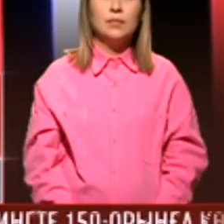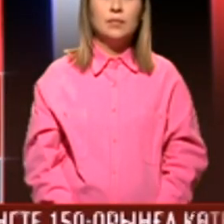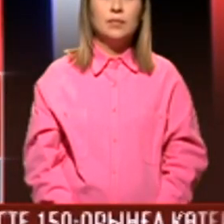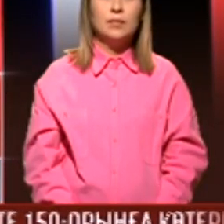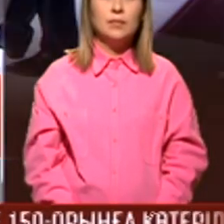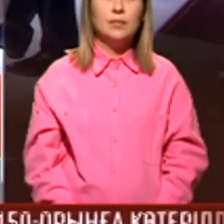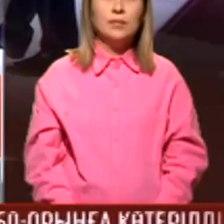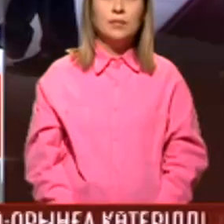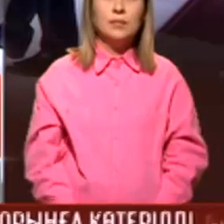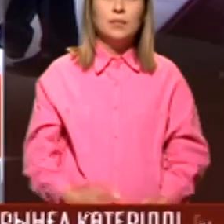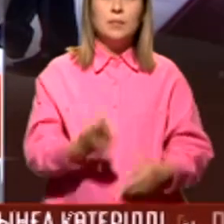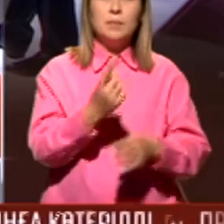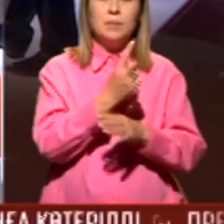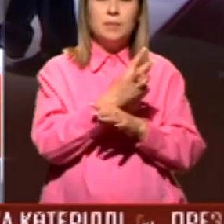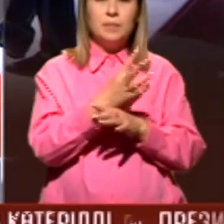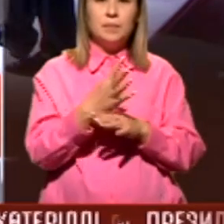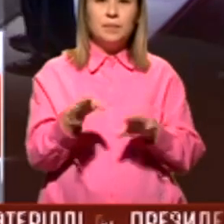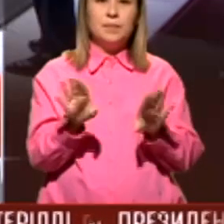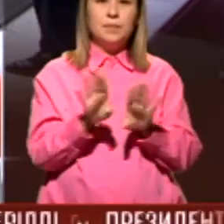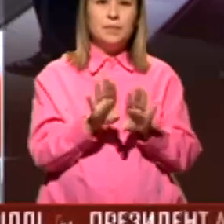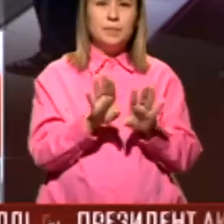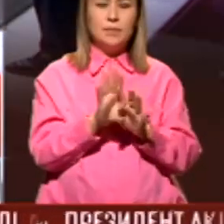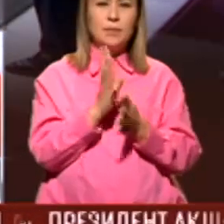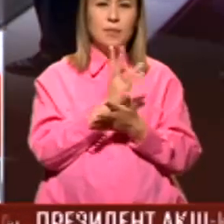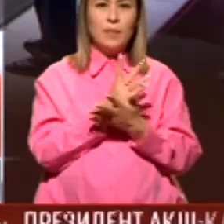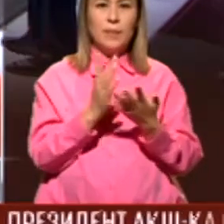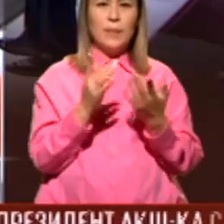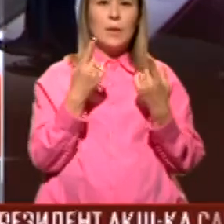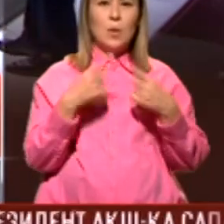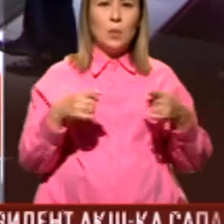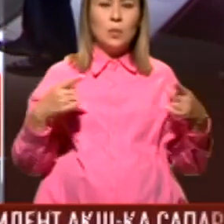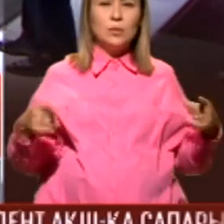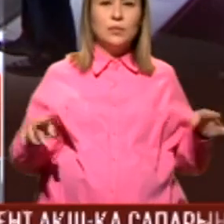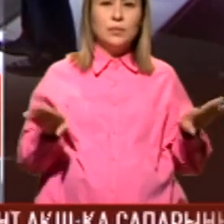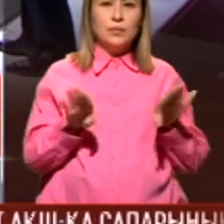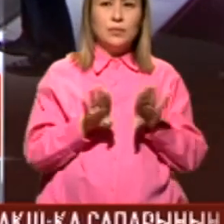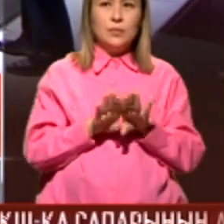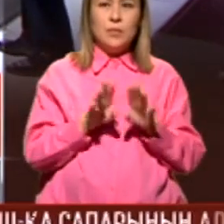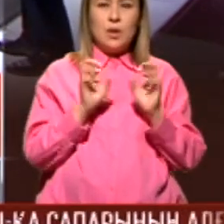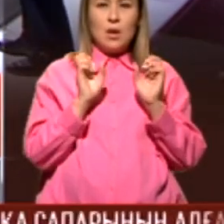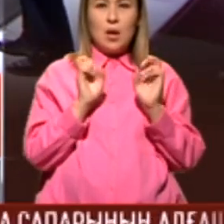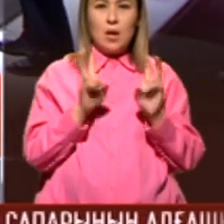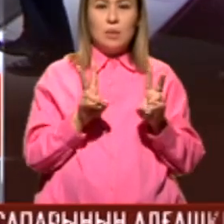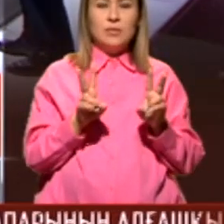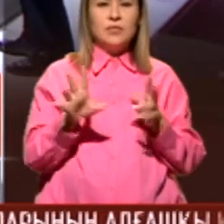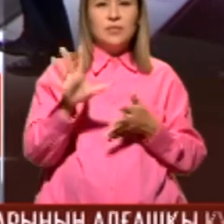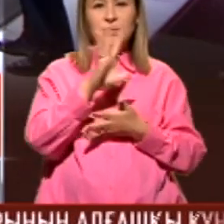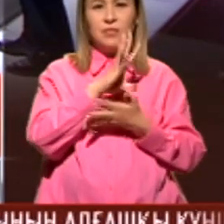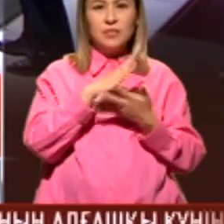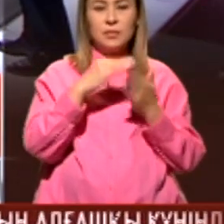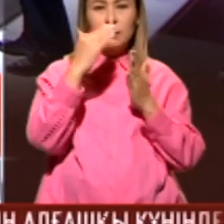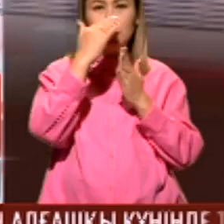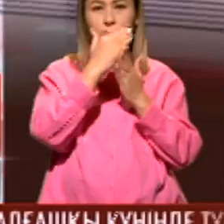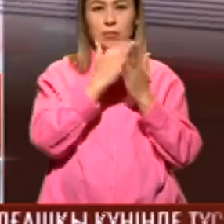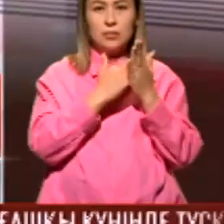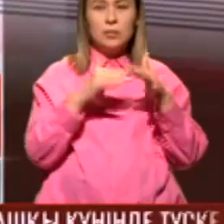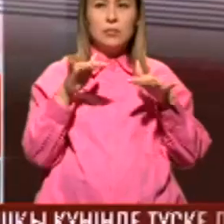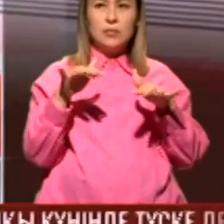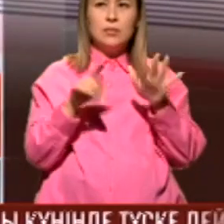тараптар бір немесе бірнеше тараптарға қатысты қарулы шабуылды, өзге де қыр көрсетулер мен қауіп-қатерлерді барлық тараптарға қатысты қарулы